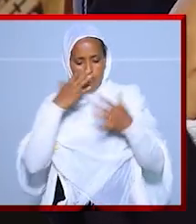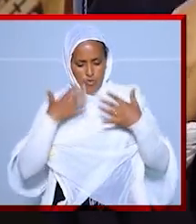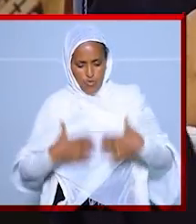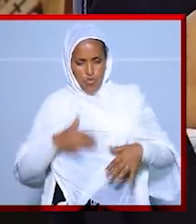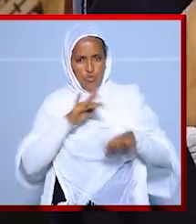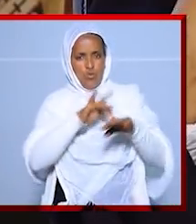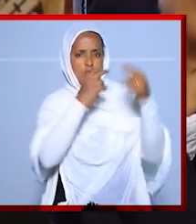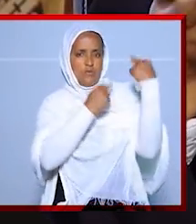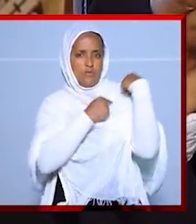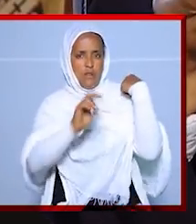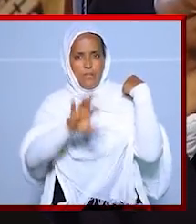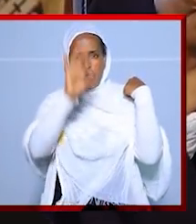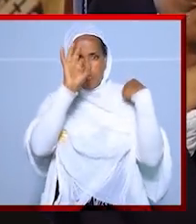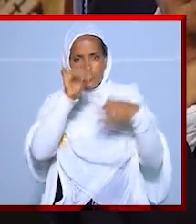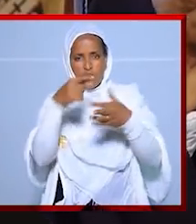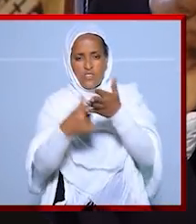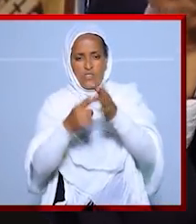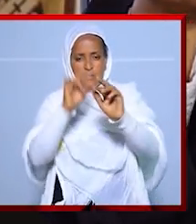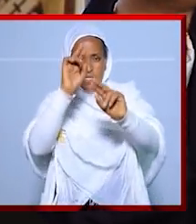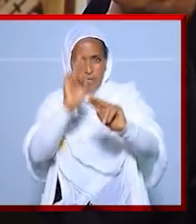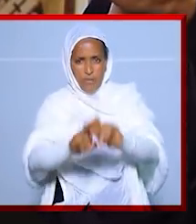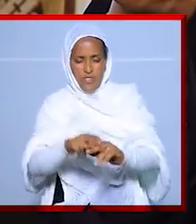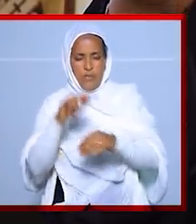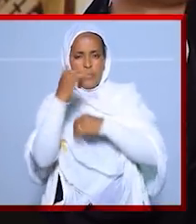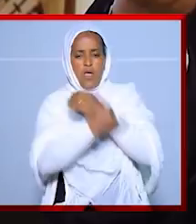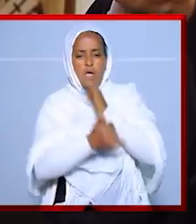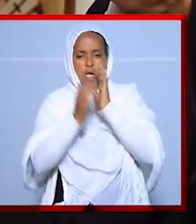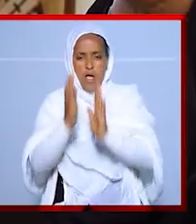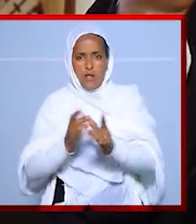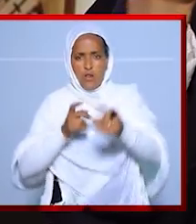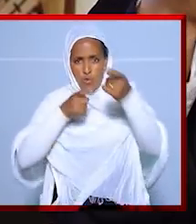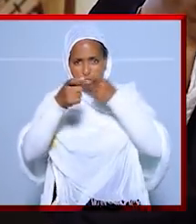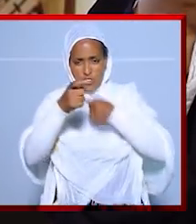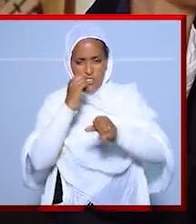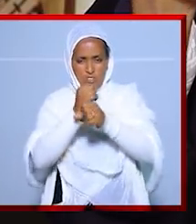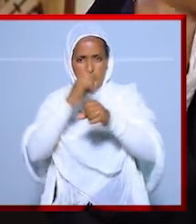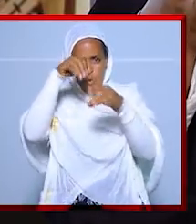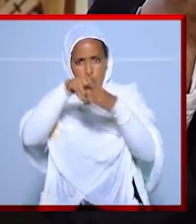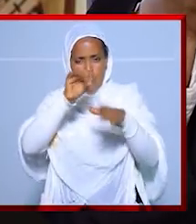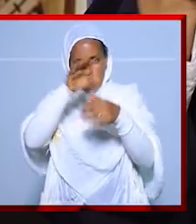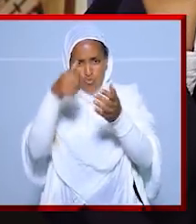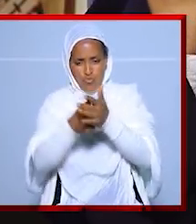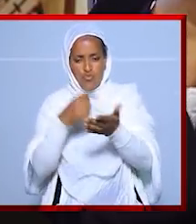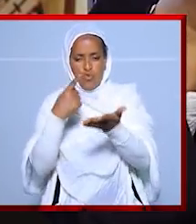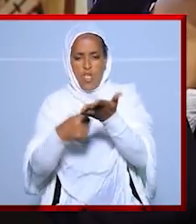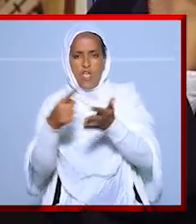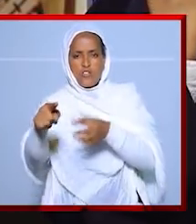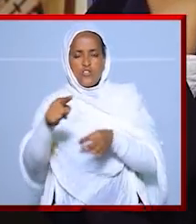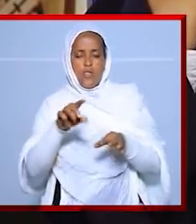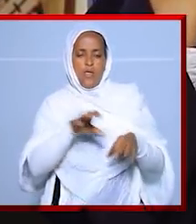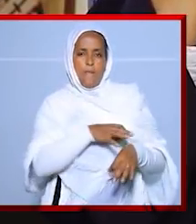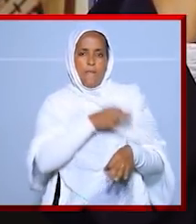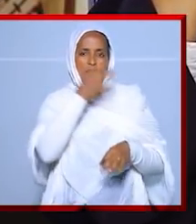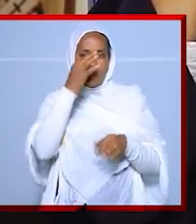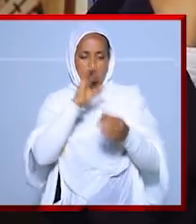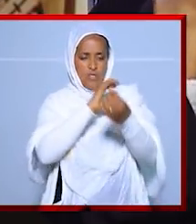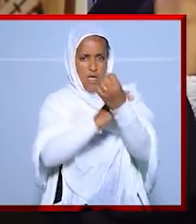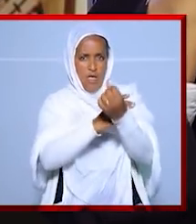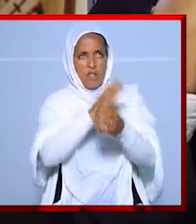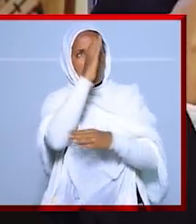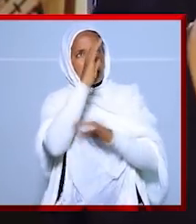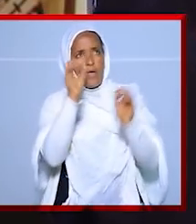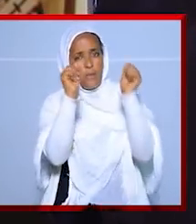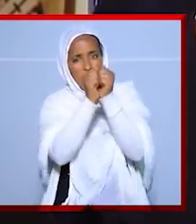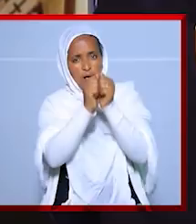ነው በሰውነቱ ላይ የሚሰለጥ ነው። ስለዚህ በተቀመጠበት ሀገራዊ አስተዳደር ስራ ውስጥ ሁሉ ያቺ የመንፈስ